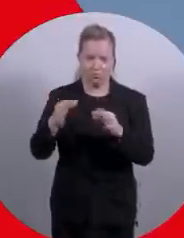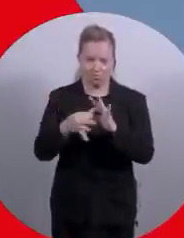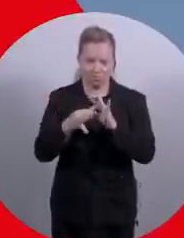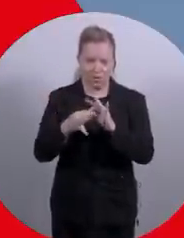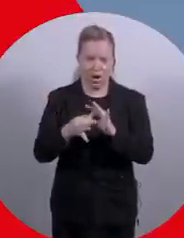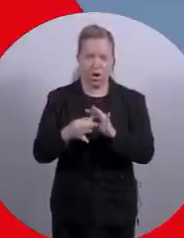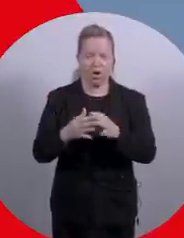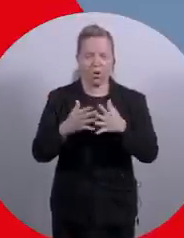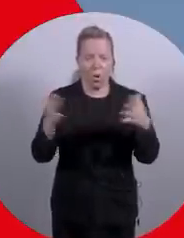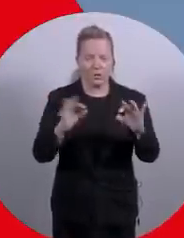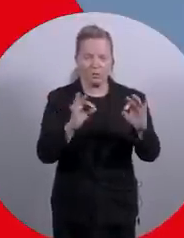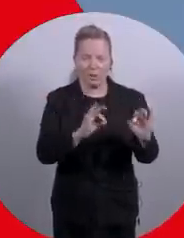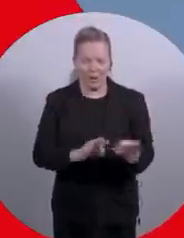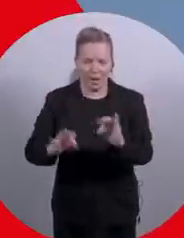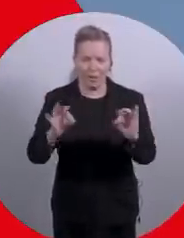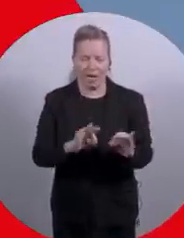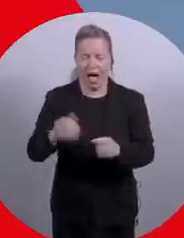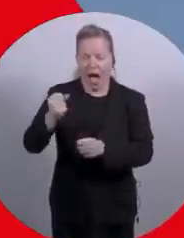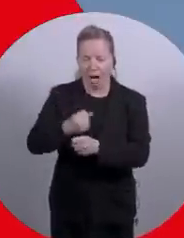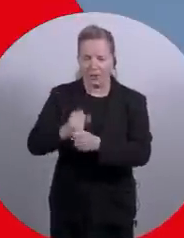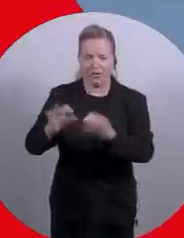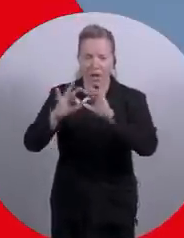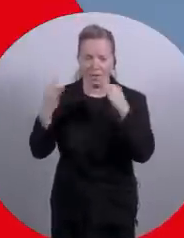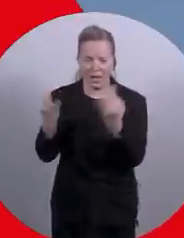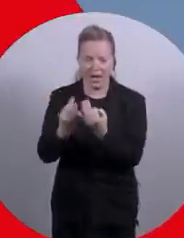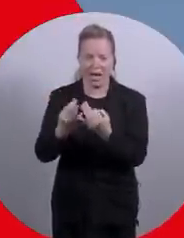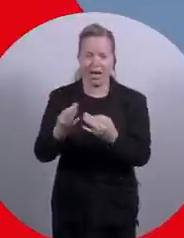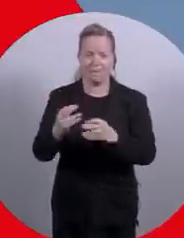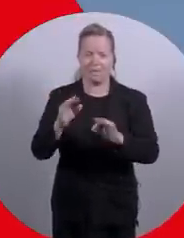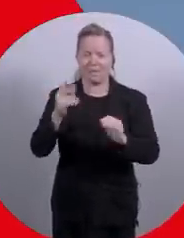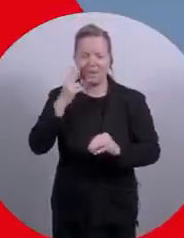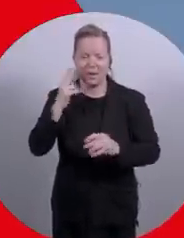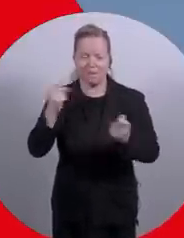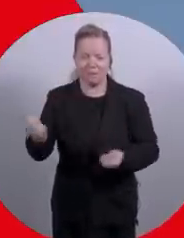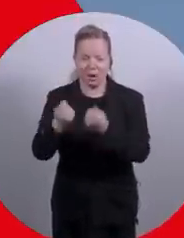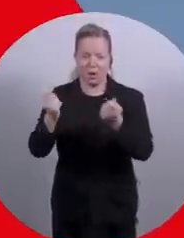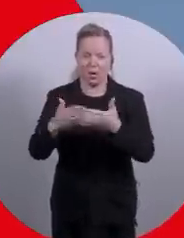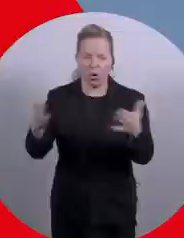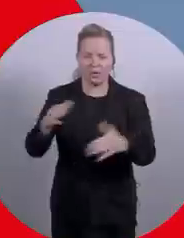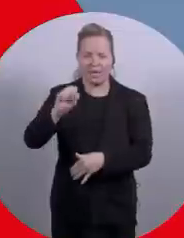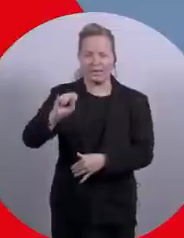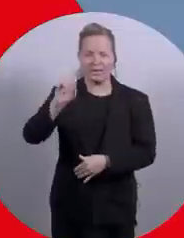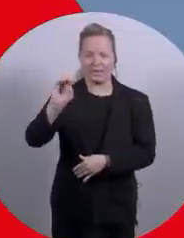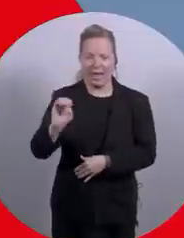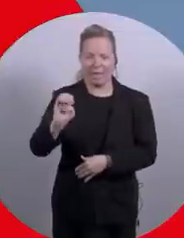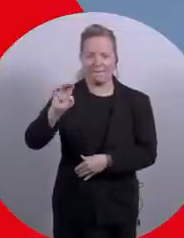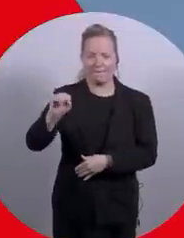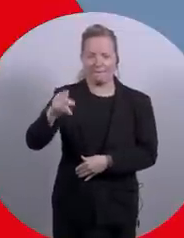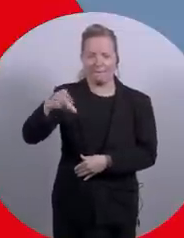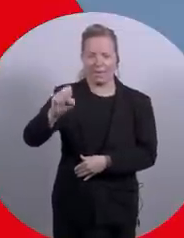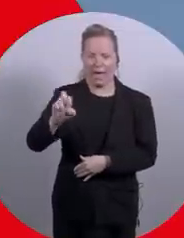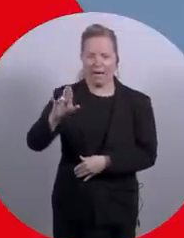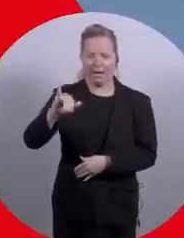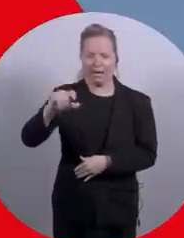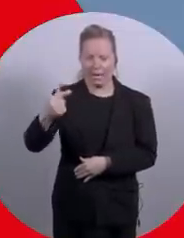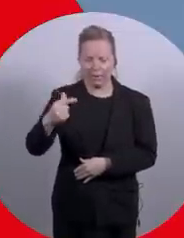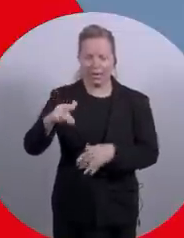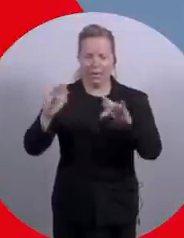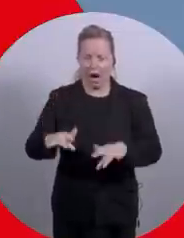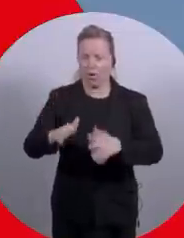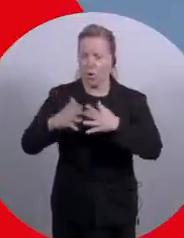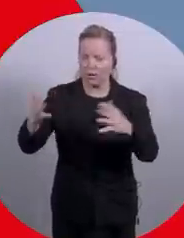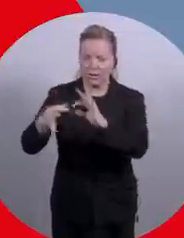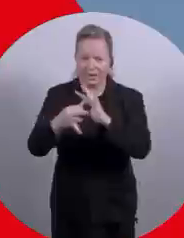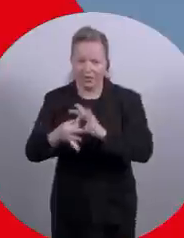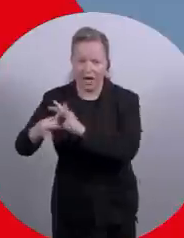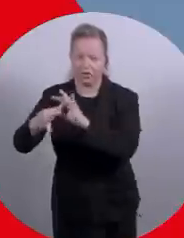Semperit zu sein in der Arbeit der Familie eingebettet zu sein das starke rote Gewerkschaften zu haben die unsere Bedingungen jeden Tag besser gemacht